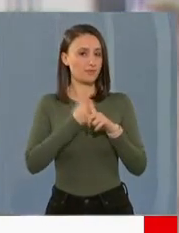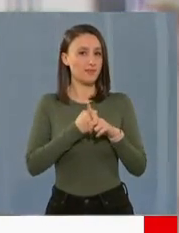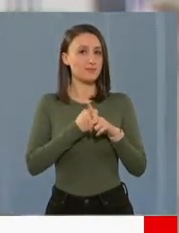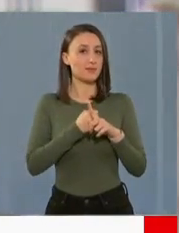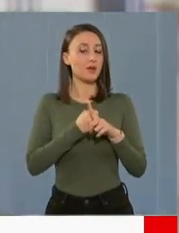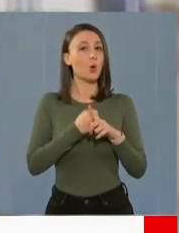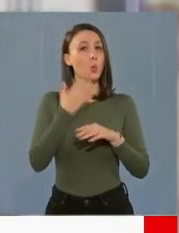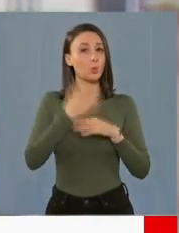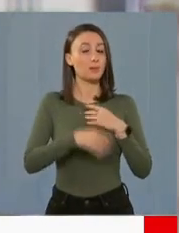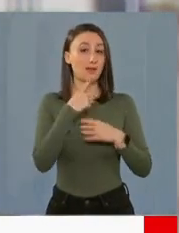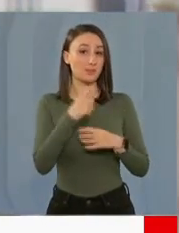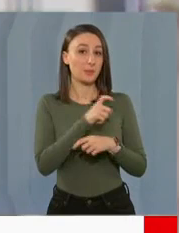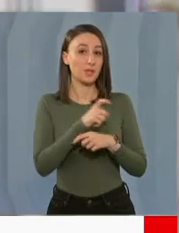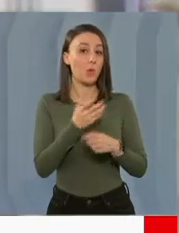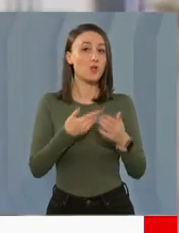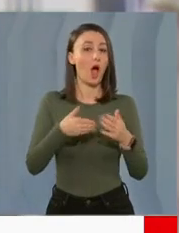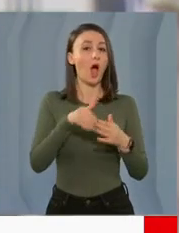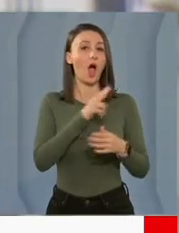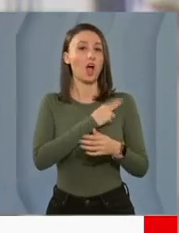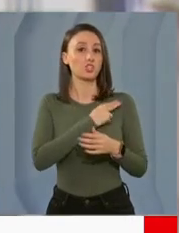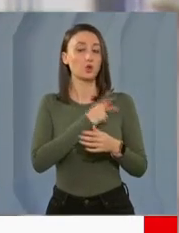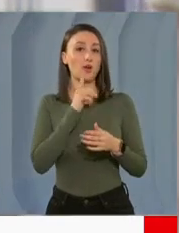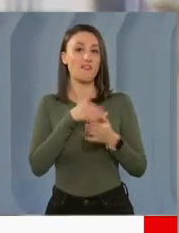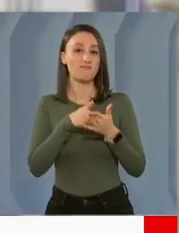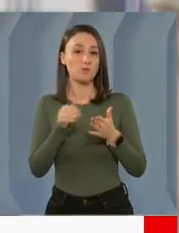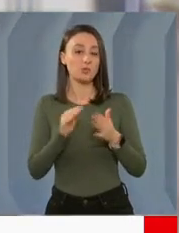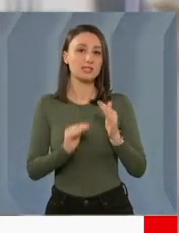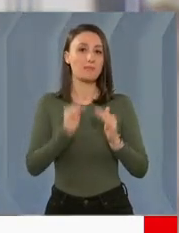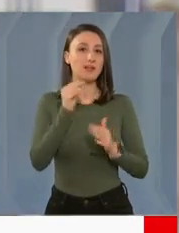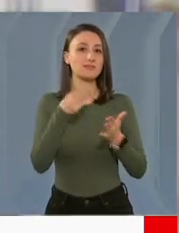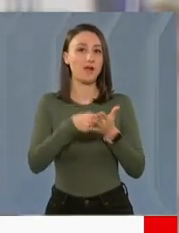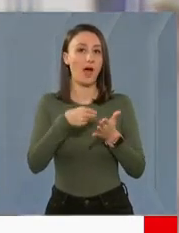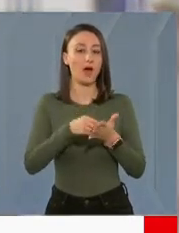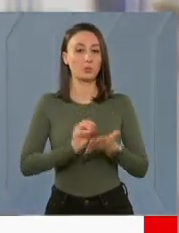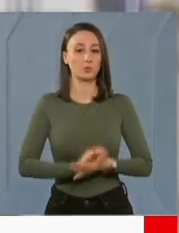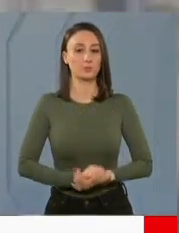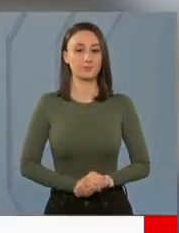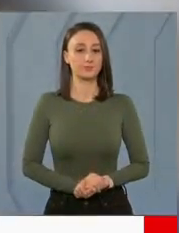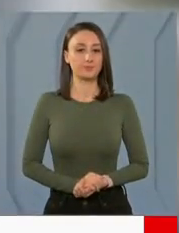ultima săptămână, cauzate de faptul că angajatorul refuză să mărească salariile.